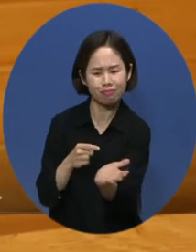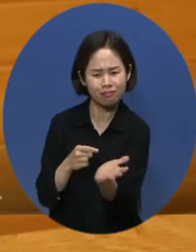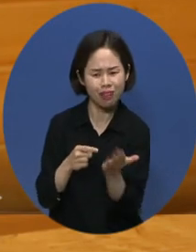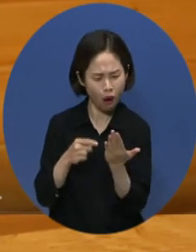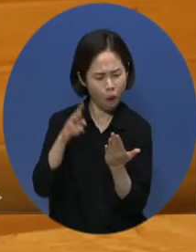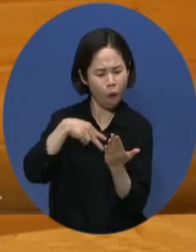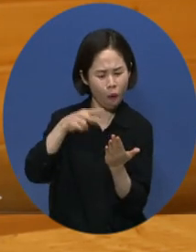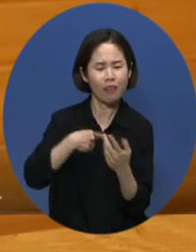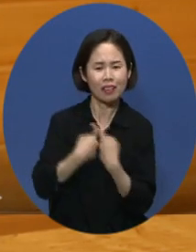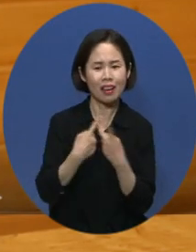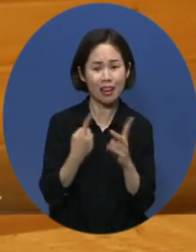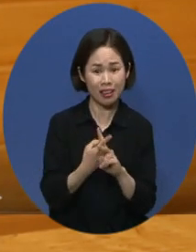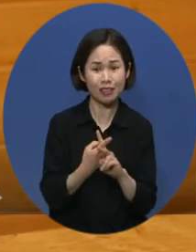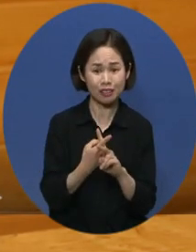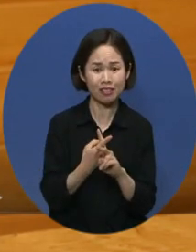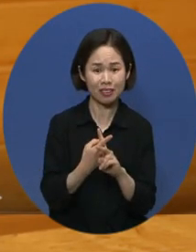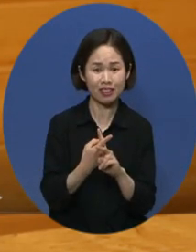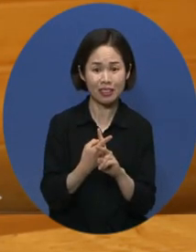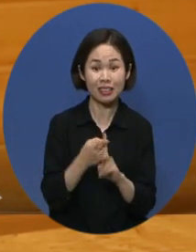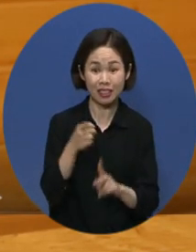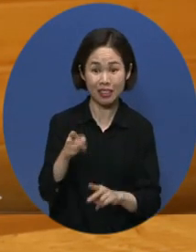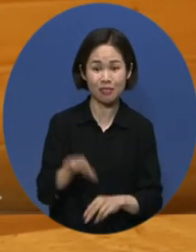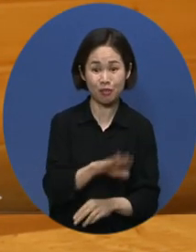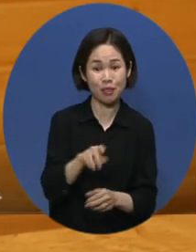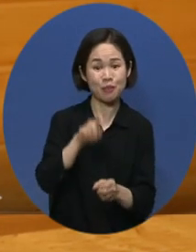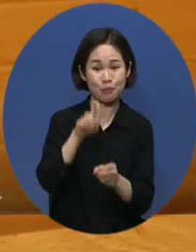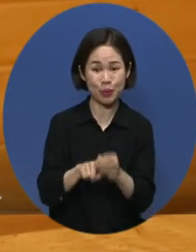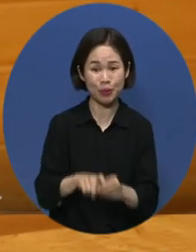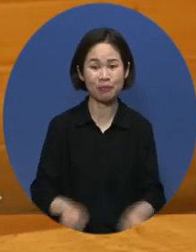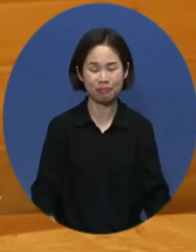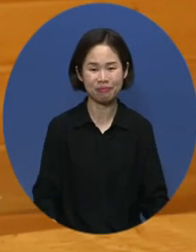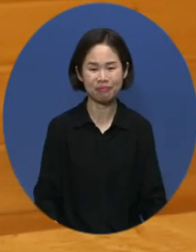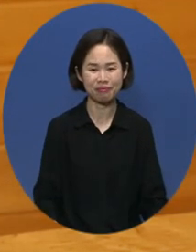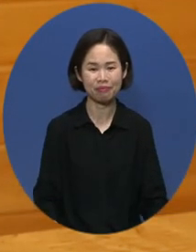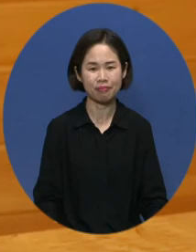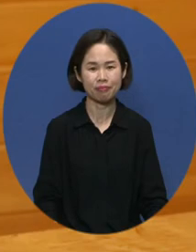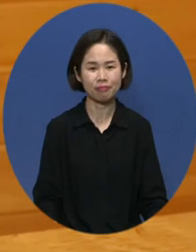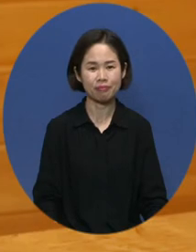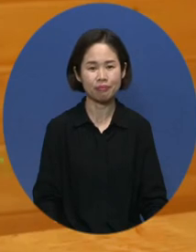이 알다 센터의 가장 최종적인 목표가 아닌가 이런 생각이 듭니다.